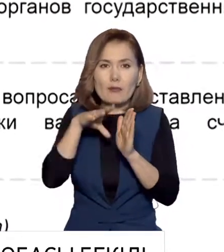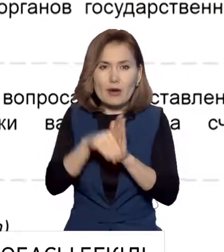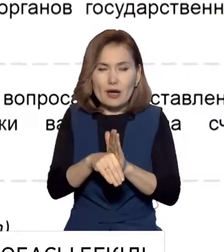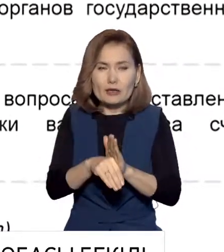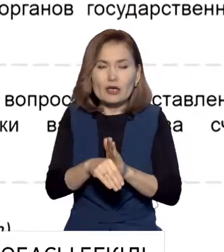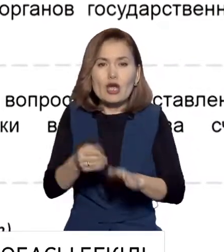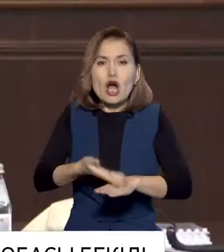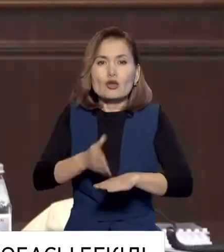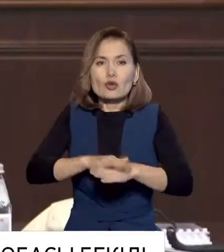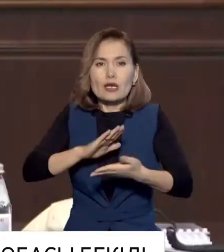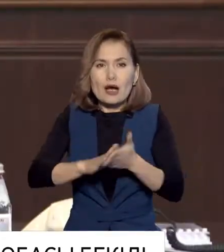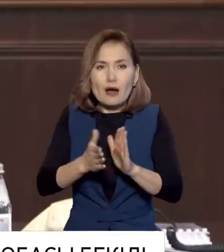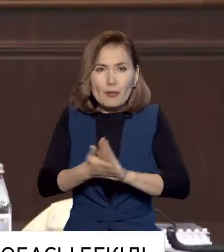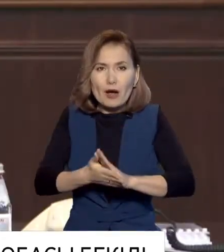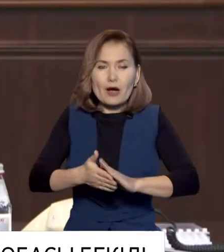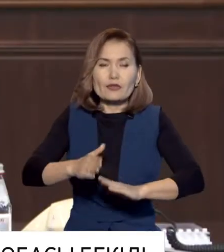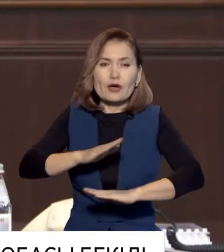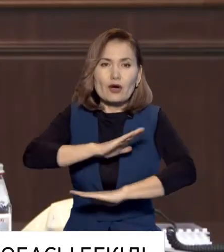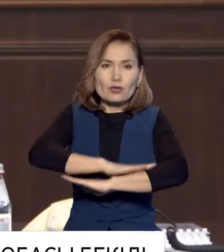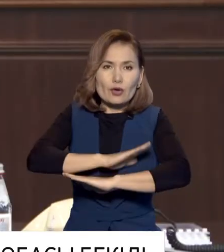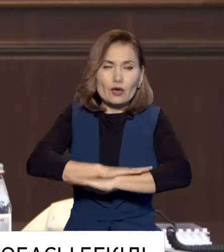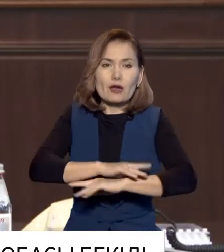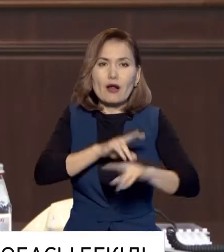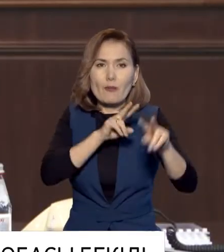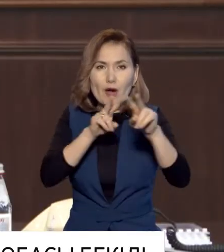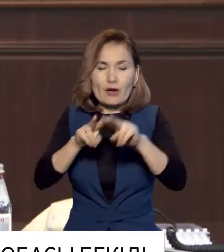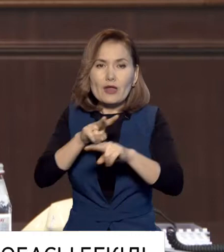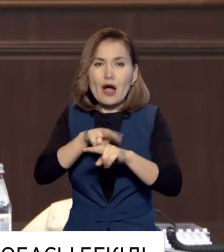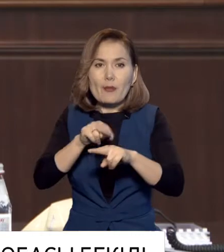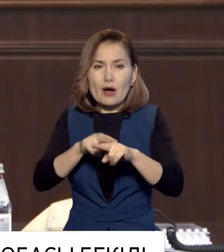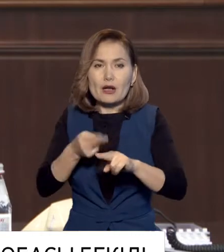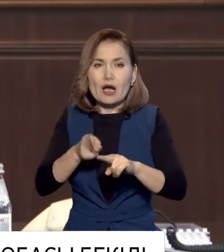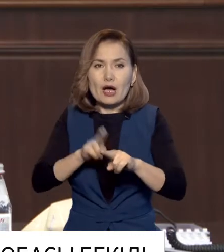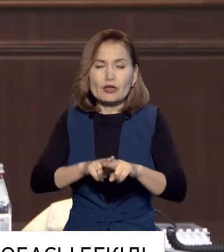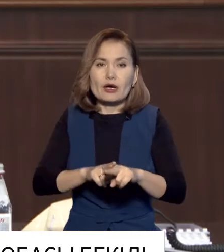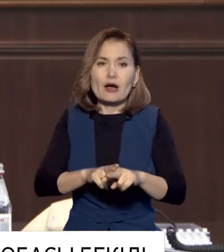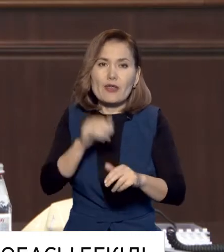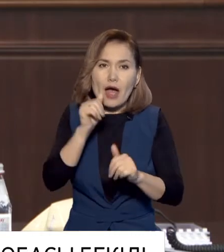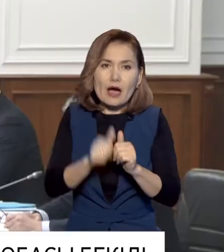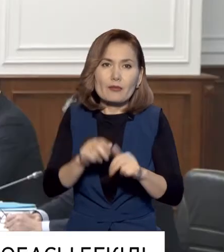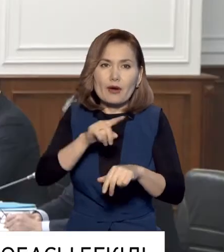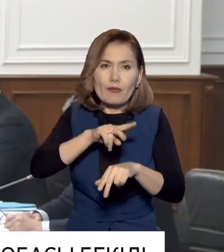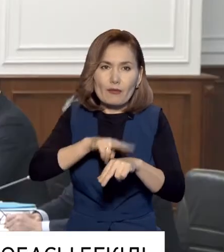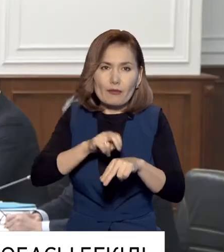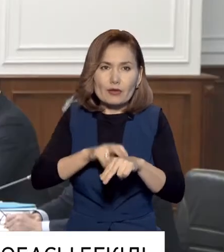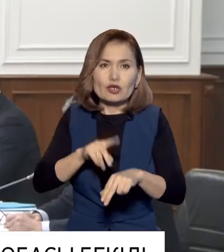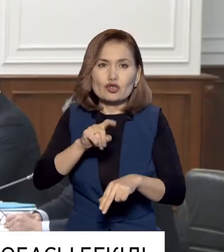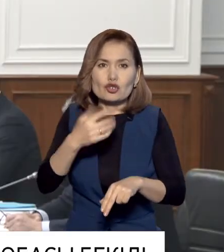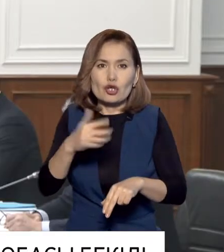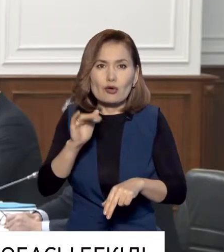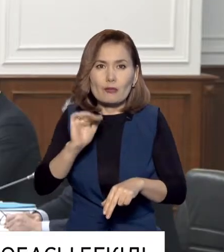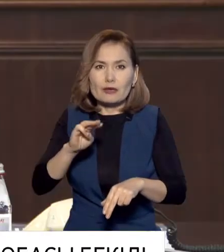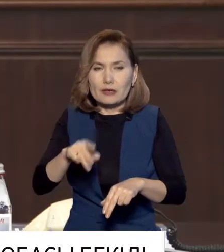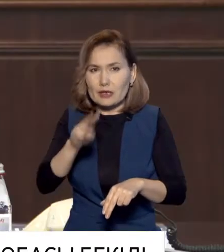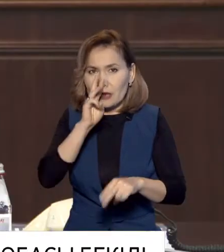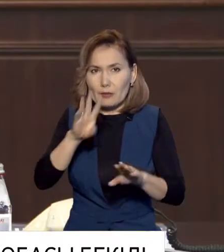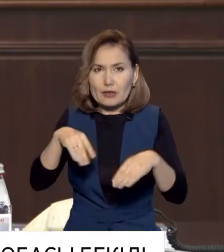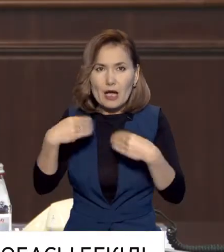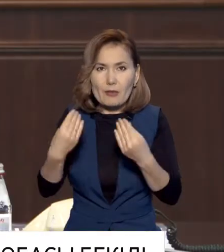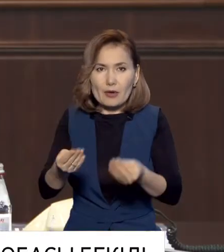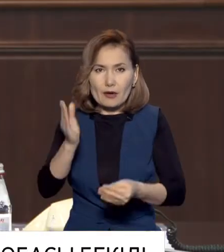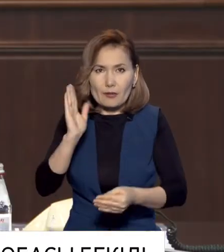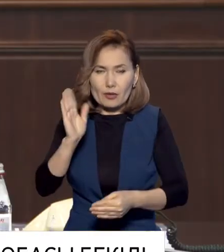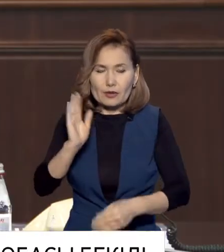жағдай кезінде құқықтық тәртіпті қамтамасыз еткен қызметкерлерге 150 мың теңгеден сыйақы берілді. Жоспарды іске